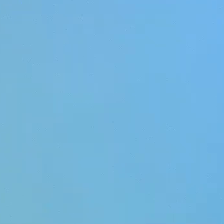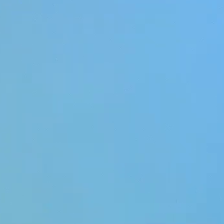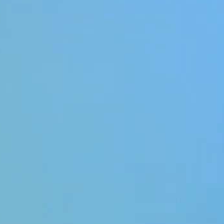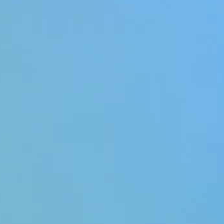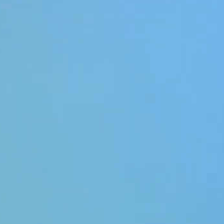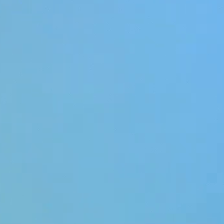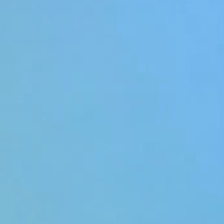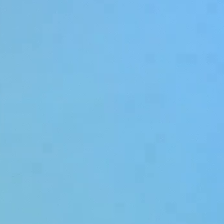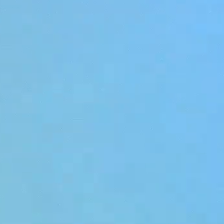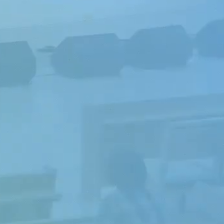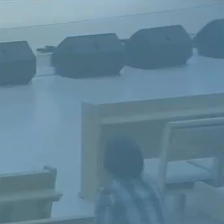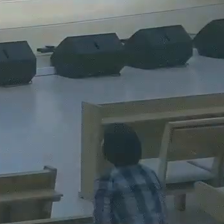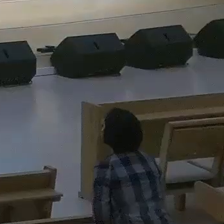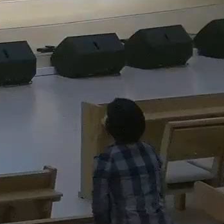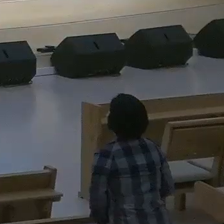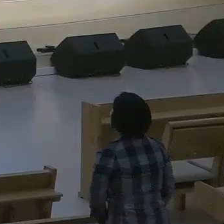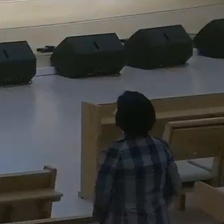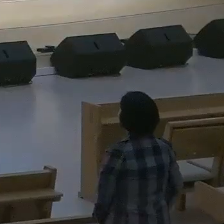일어나겠습니다.